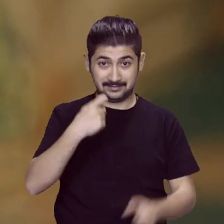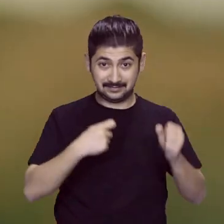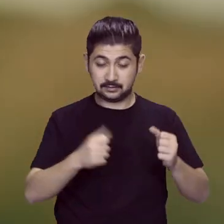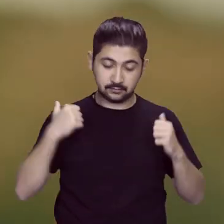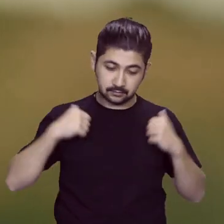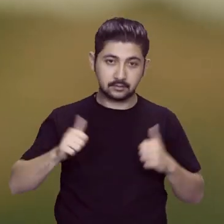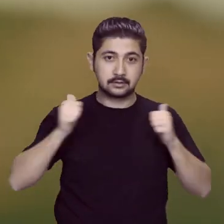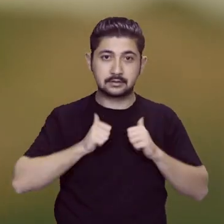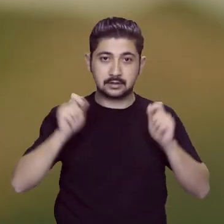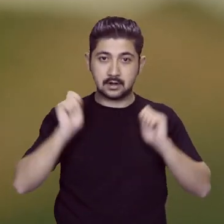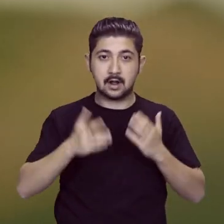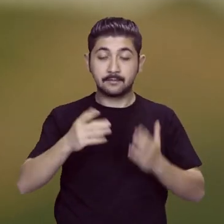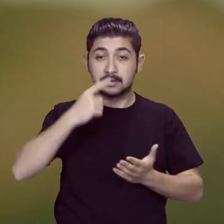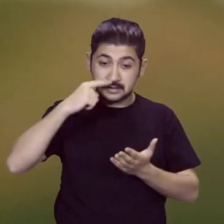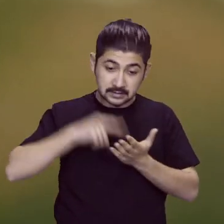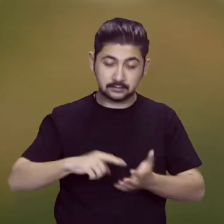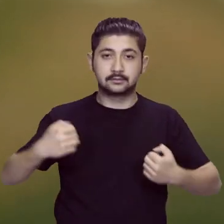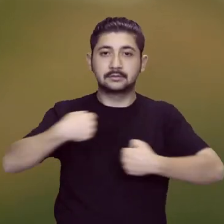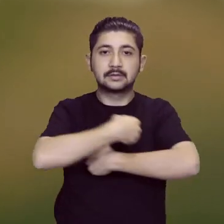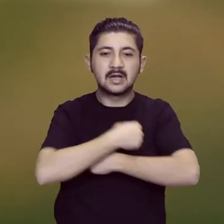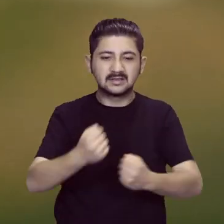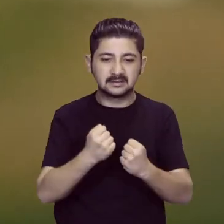Tüfeklerinizi kuşanın. İnancınıza sarılın.